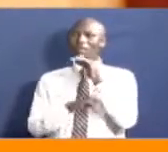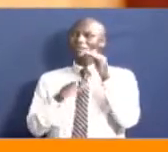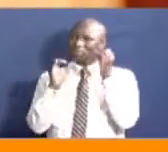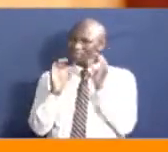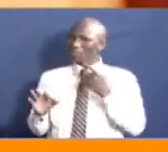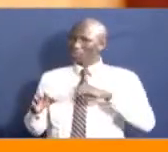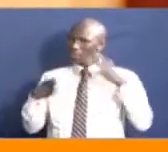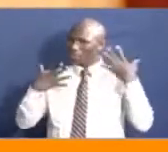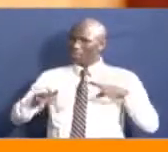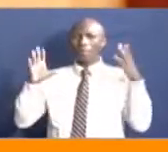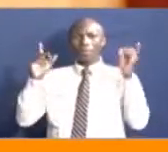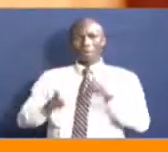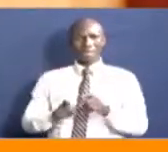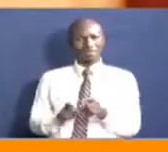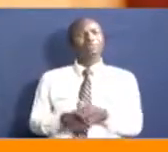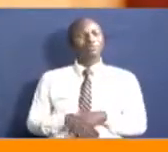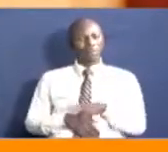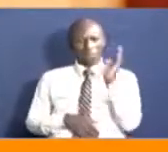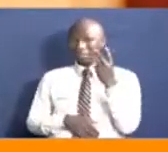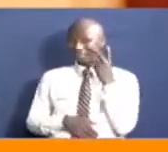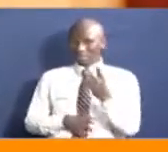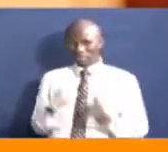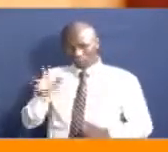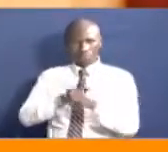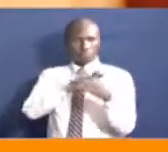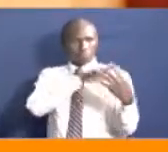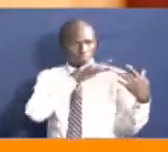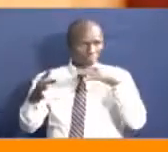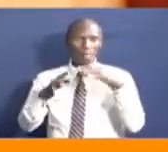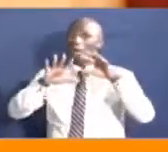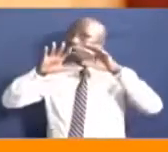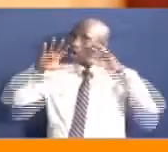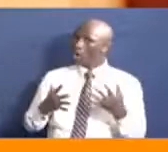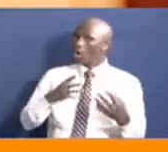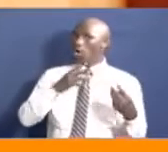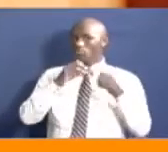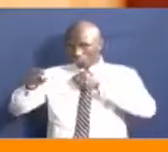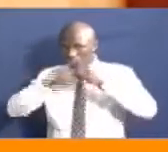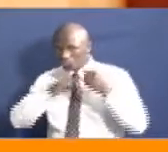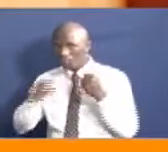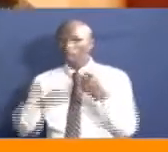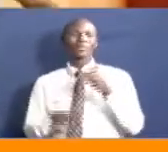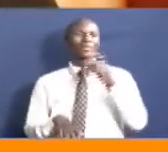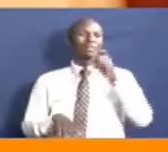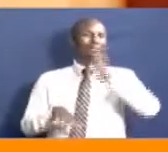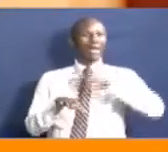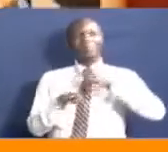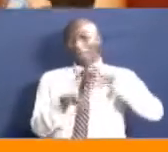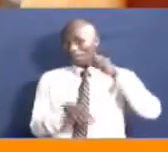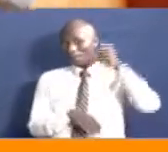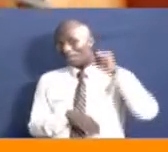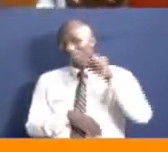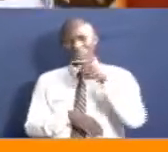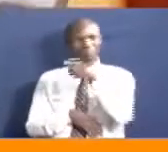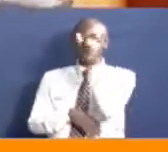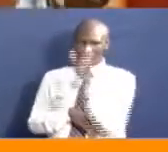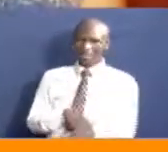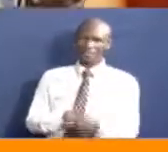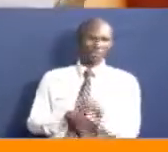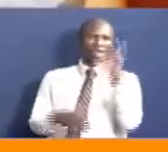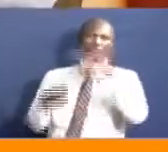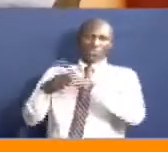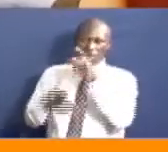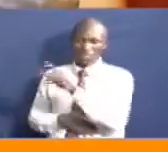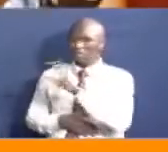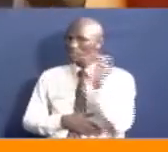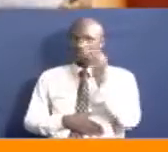kama wananchi, yule mtaona akilete furugu ama vita wakati wa siasa, huyo mtu msipigie